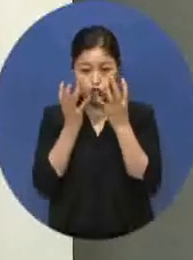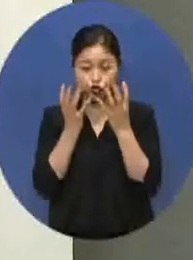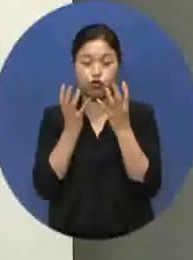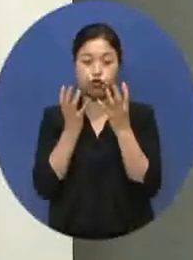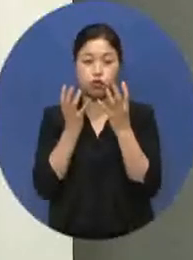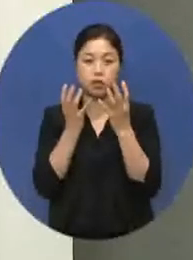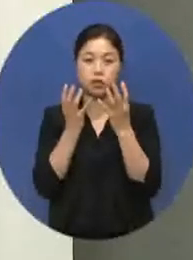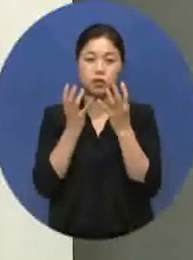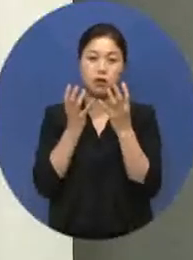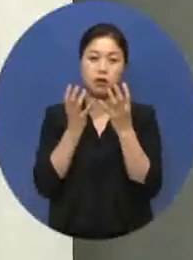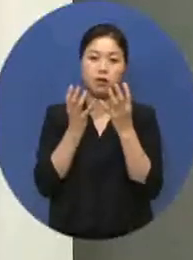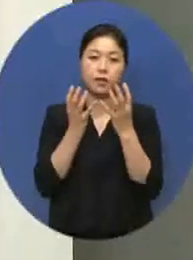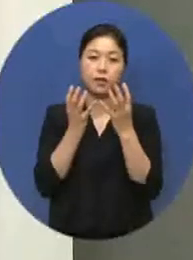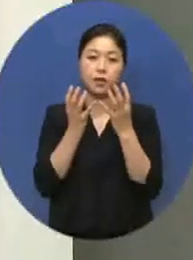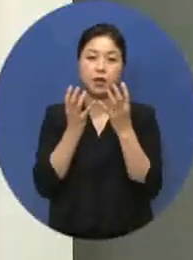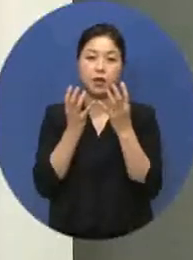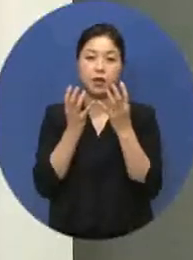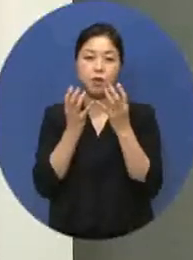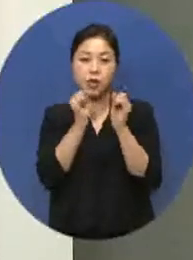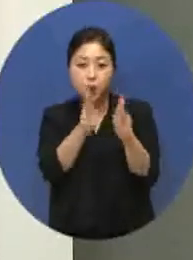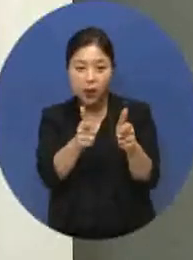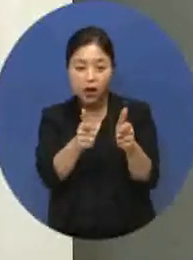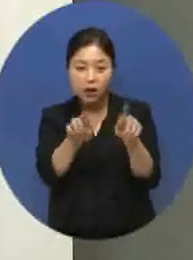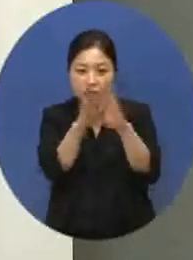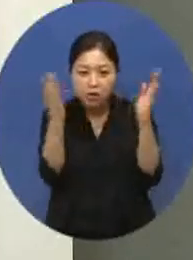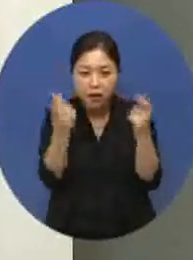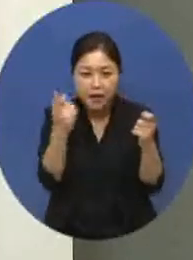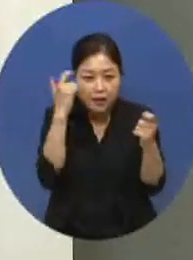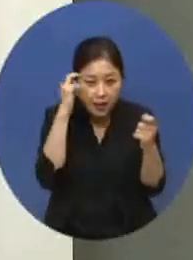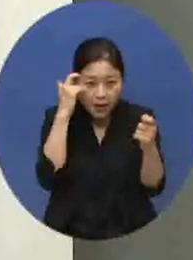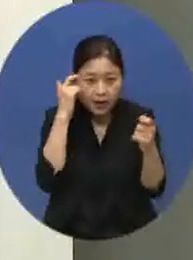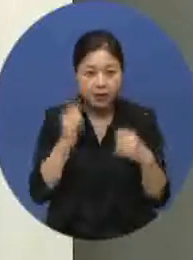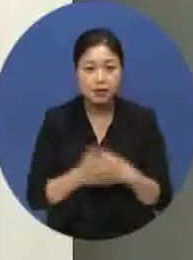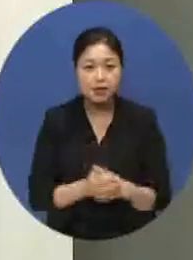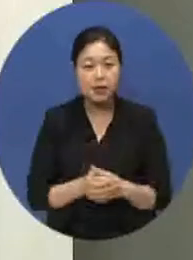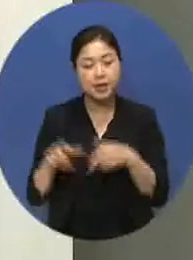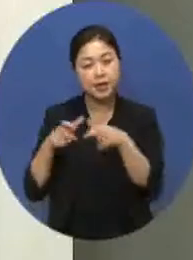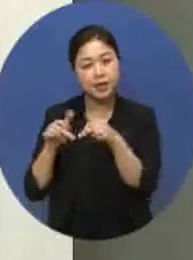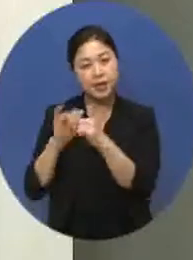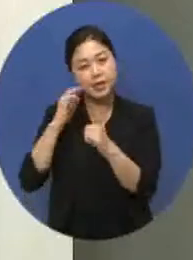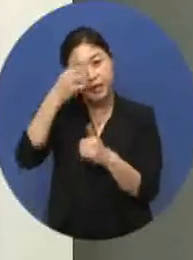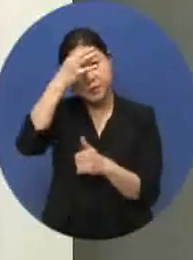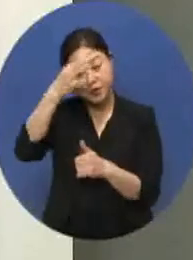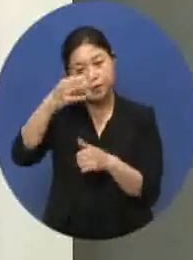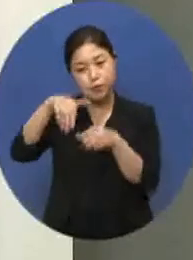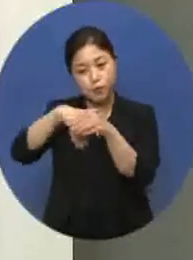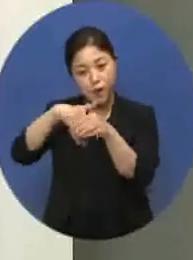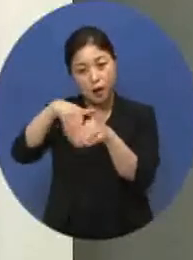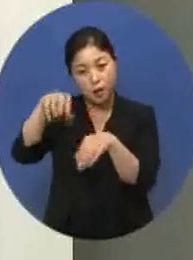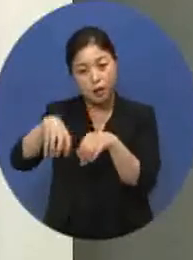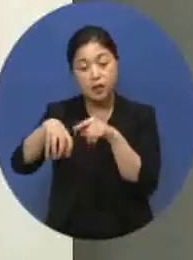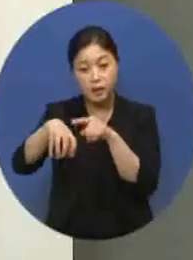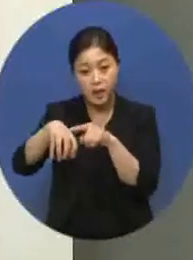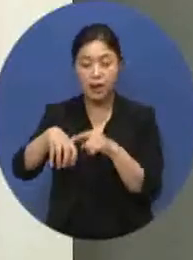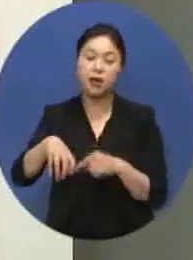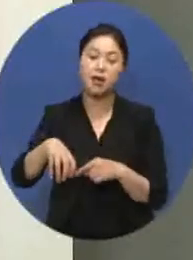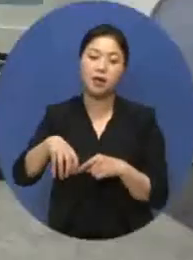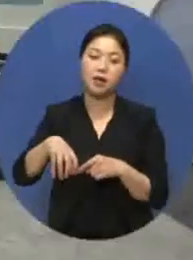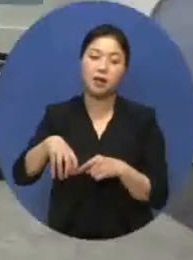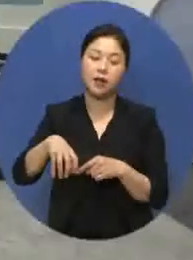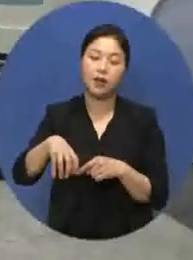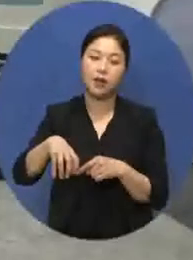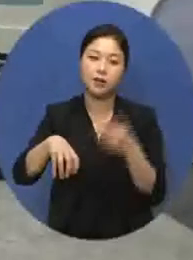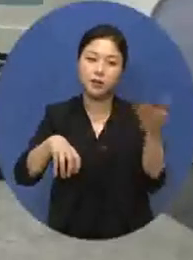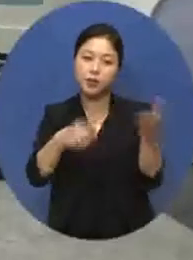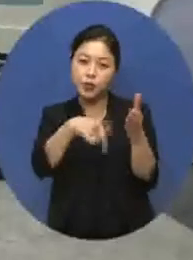쉽게 예. 풀리지 않을까 생각도 하는데 네. 거기에 대해서 그 예술원의 어떤 대책은 있나요? 그래서